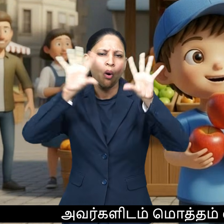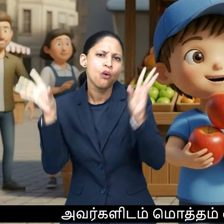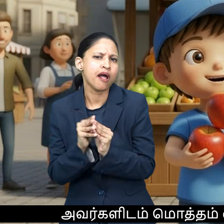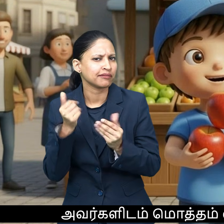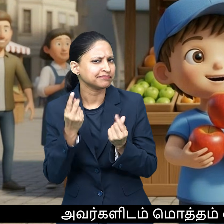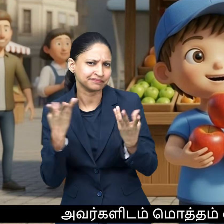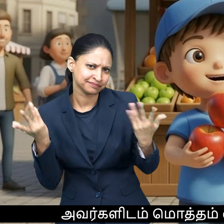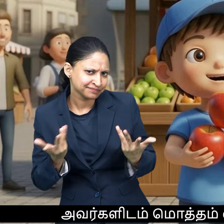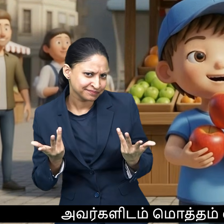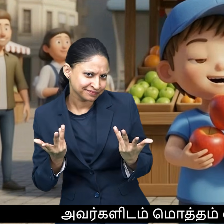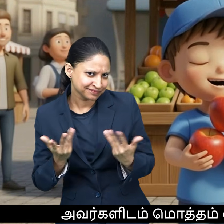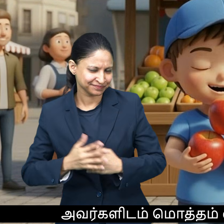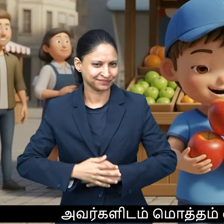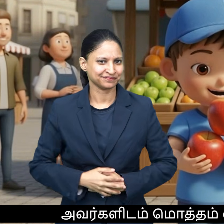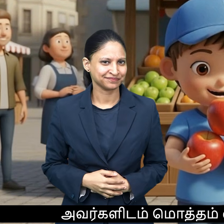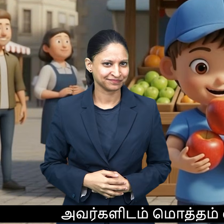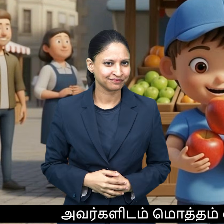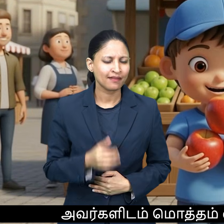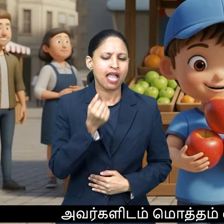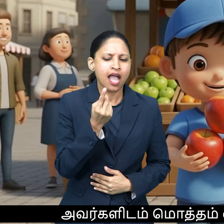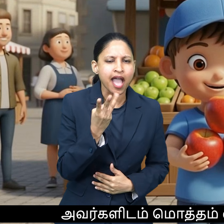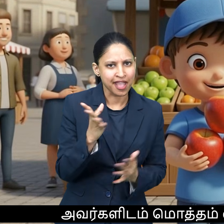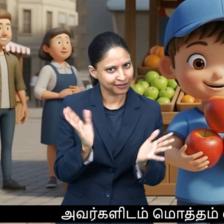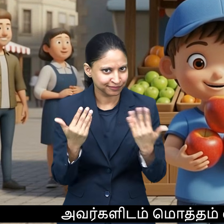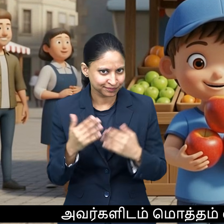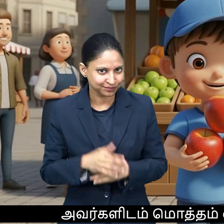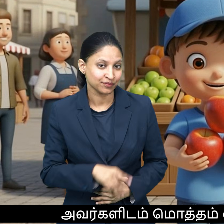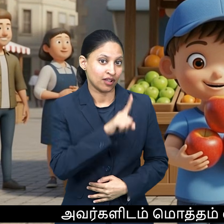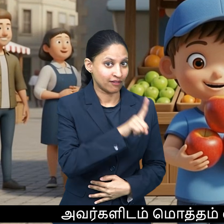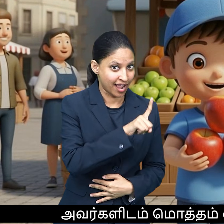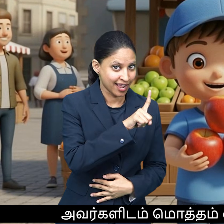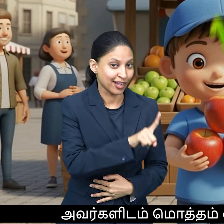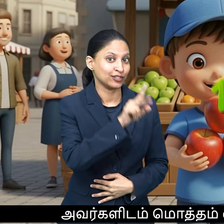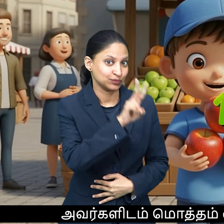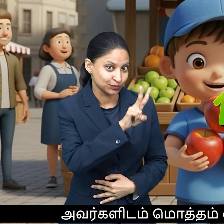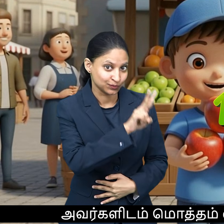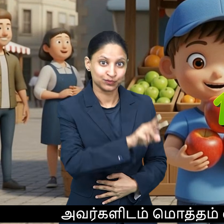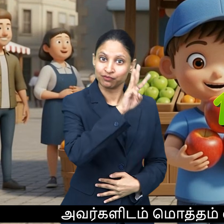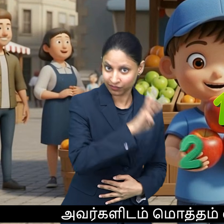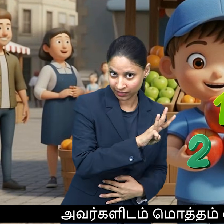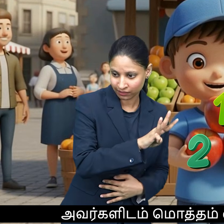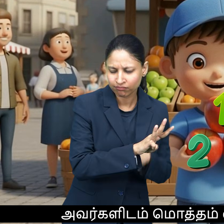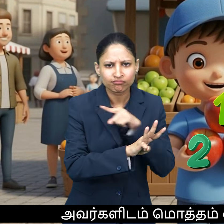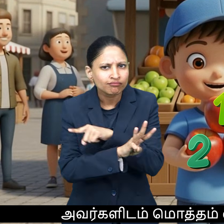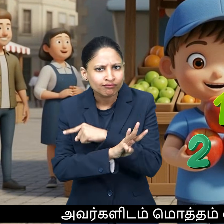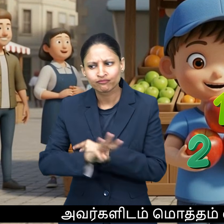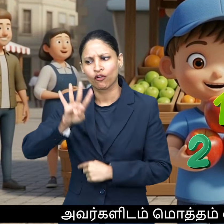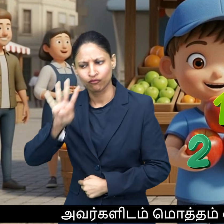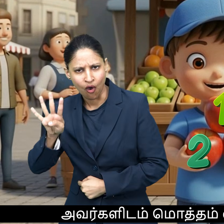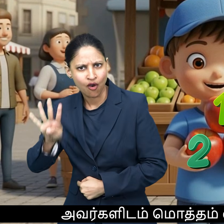அவர்களிடம் மொத்தம் எத்தனை ஆப்பிள்கள் உள்ளன? எண்ணுவோம். 1, 2,